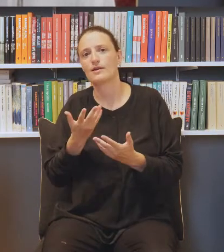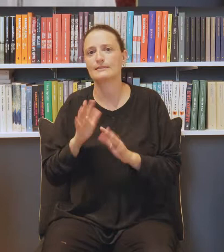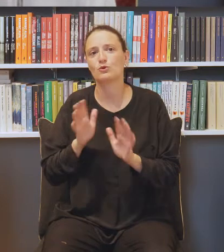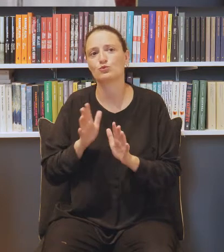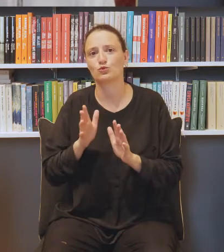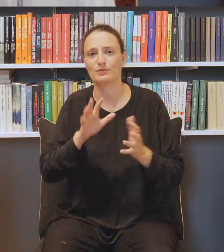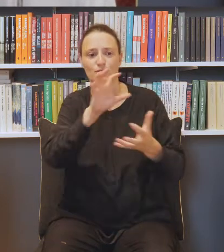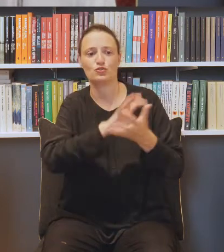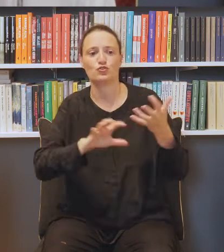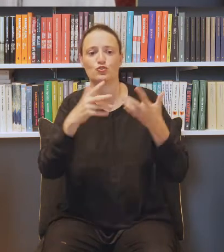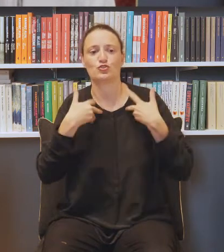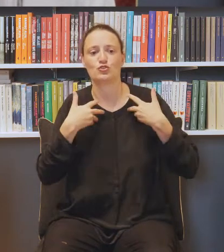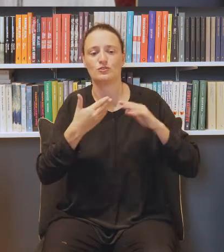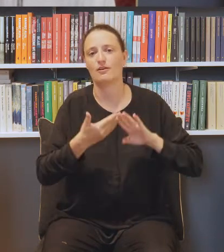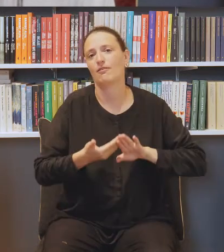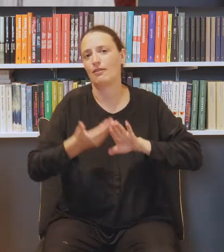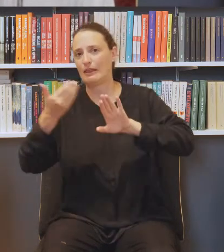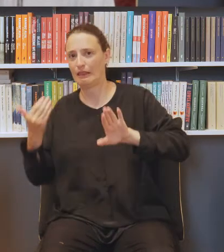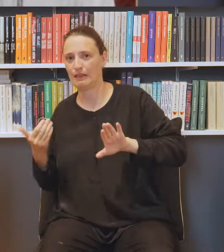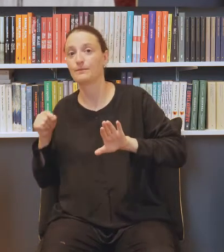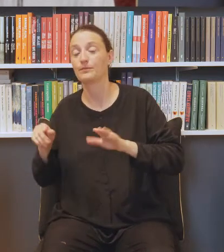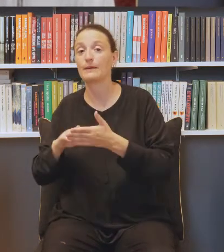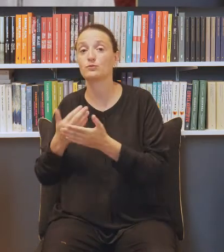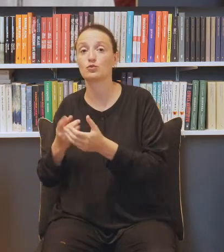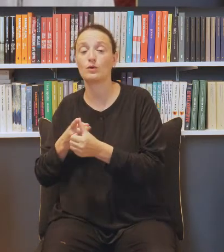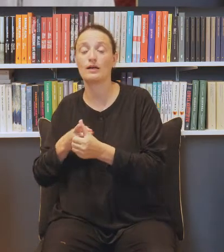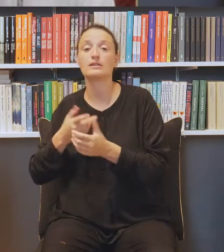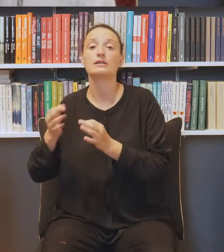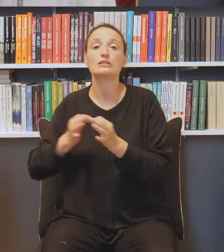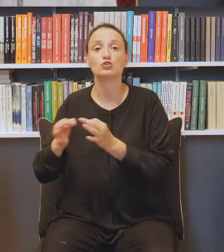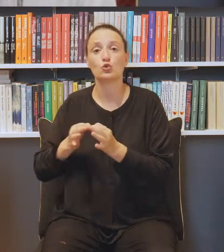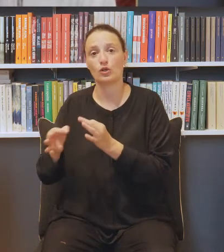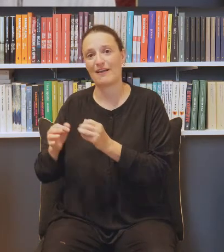rzeczywistości. To jest historia Dory Diament albo Fabianki.